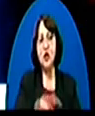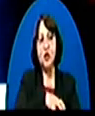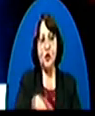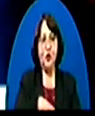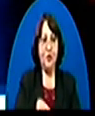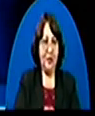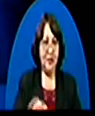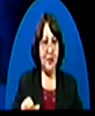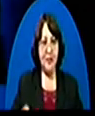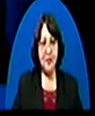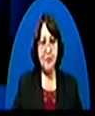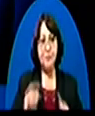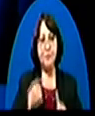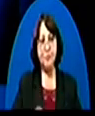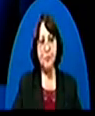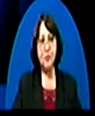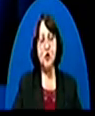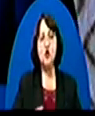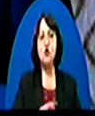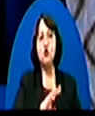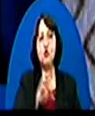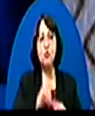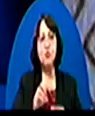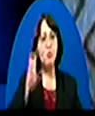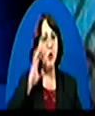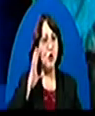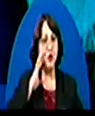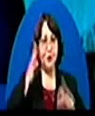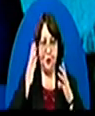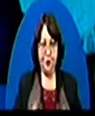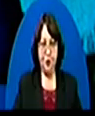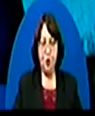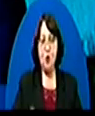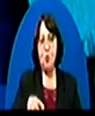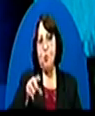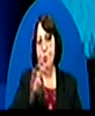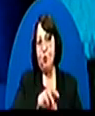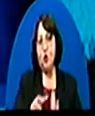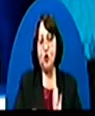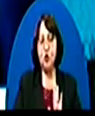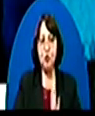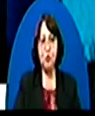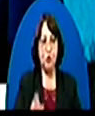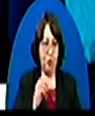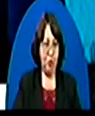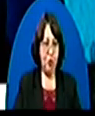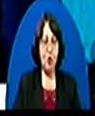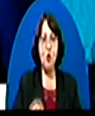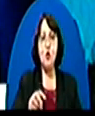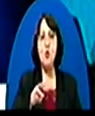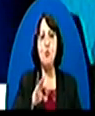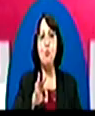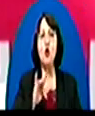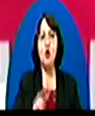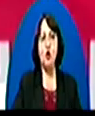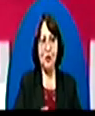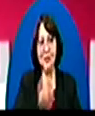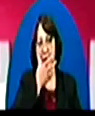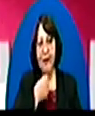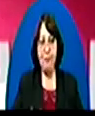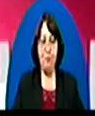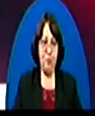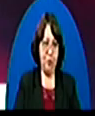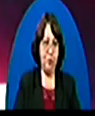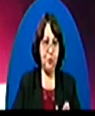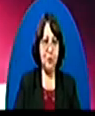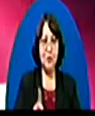иргэдэд чиглэсэн цогц бодлого, цогц шийдлийг мөрийн хөтөлбөртөө тусгаж, мөрөндөө сайхан амьдрах боломжийг бүрдүүлнэ. Бидний суралцах гэж